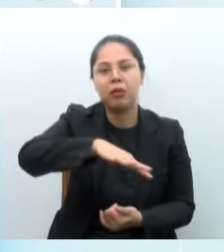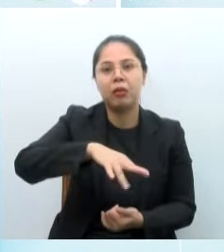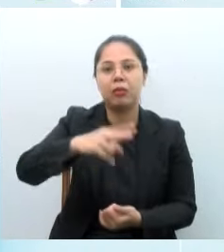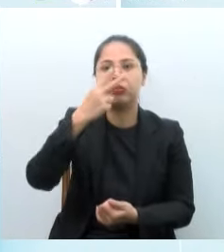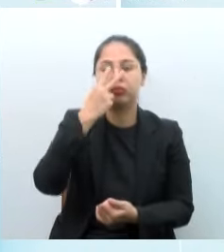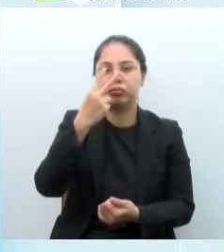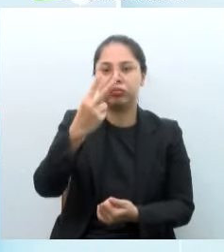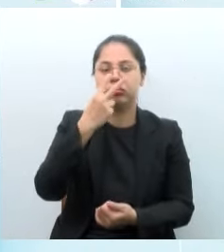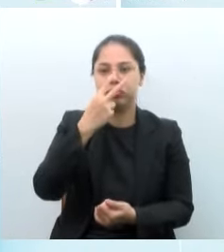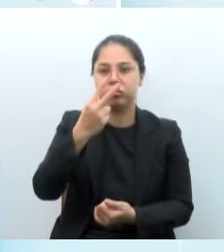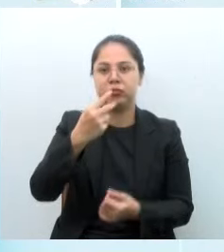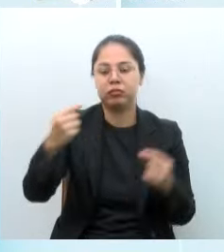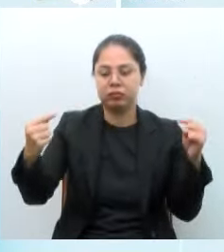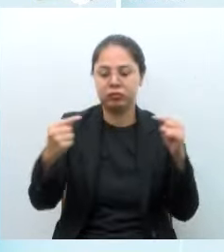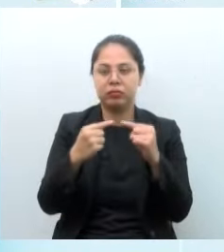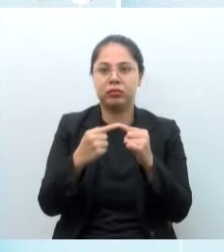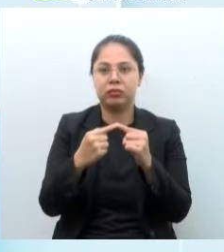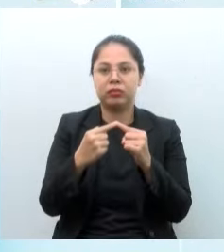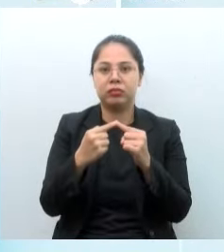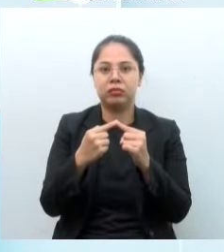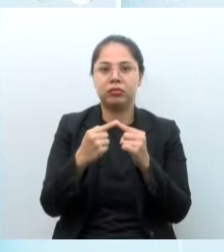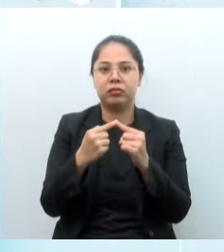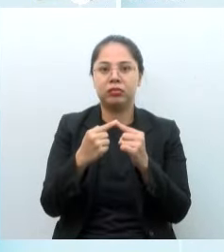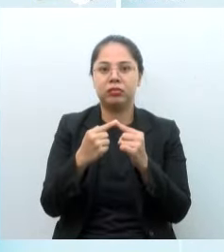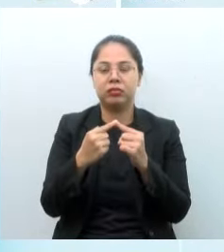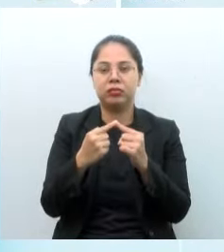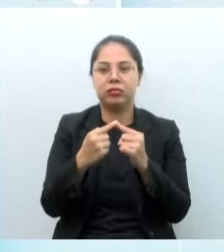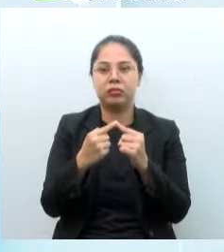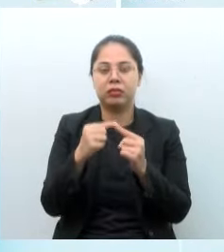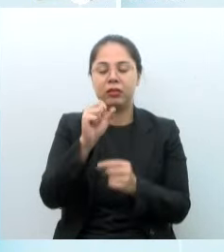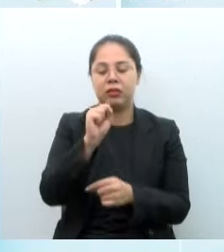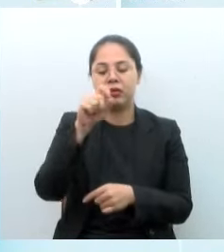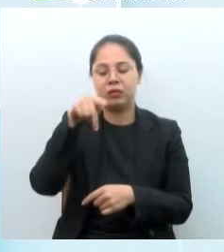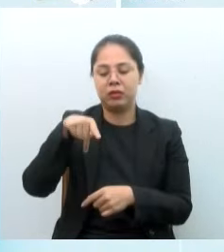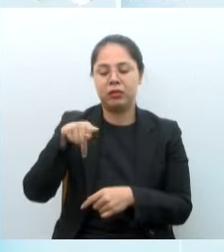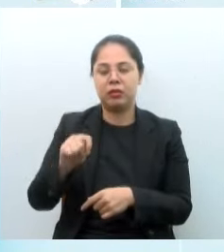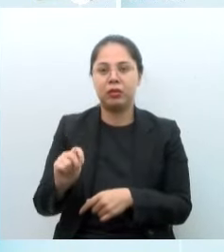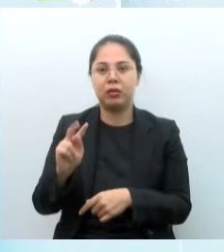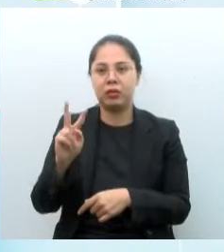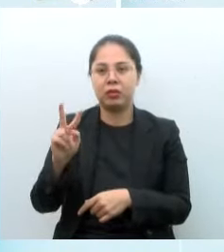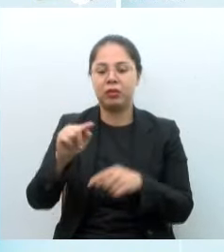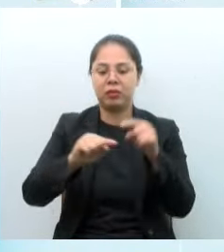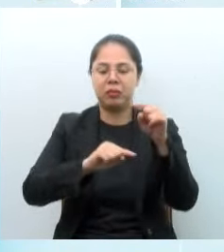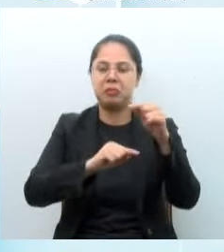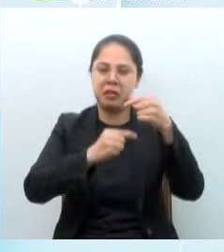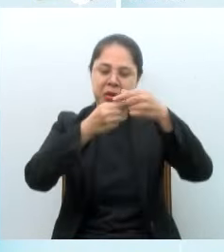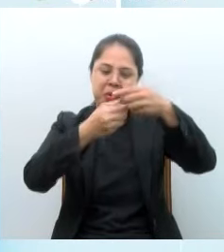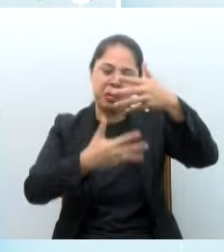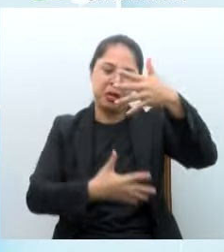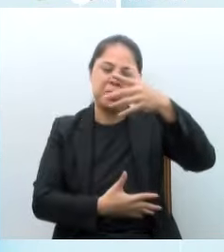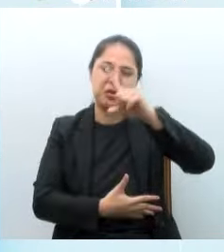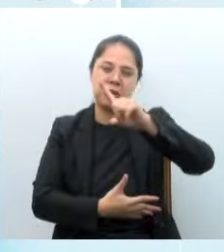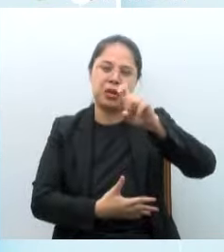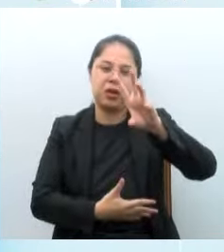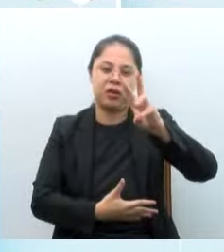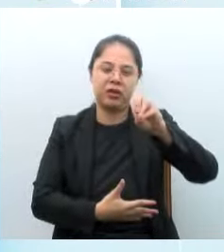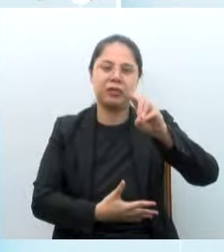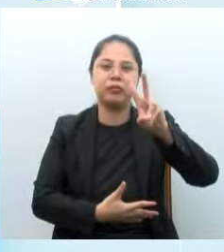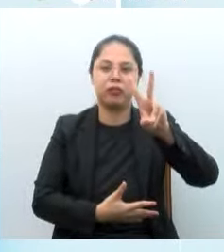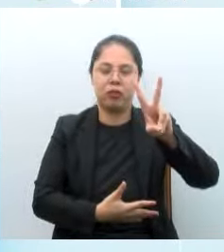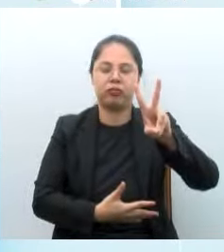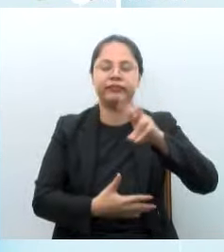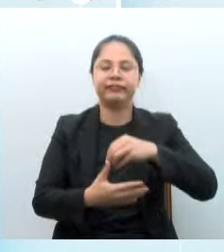าระของเราจากส่วนกลางและสอบในจากส่วนกลางและสพท.นี่162รายการนะครับแล้ว